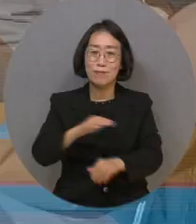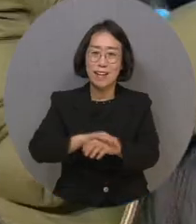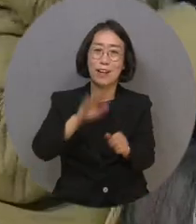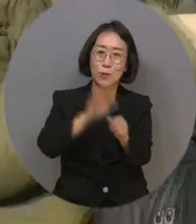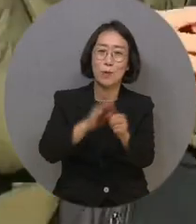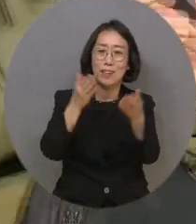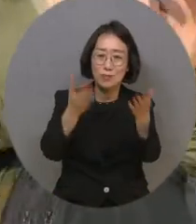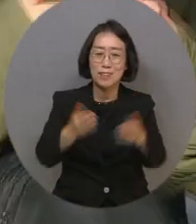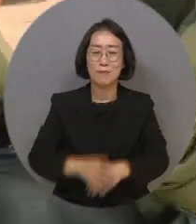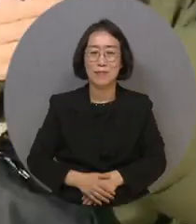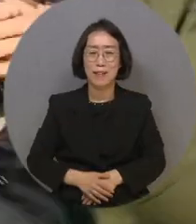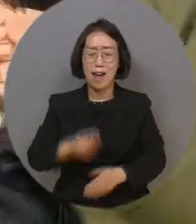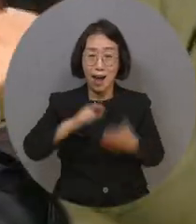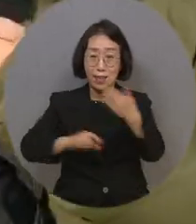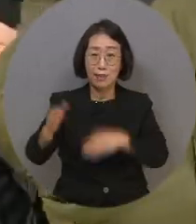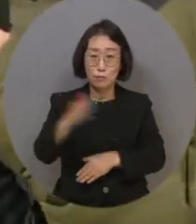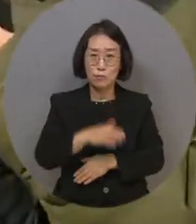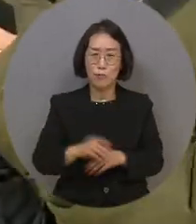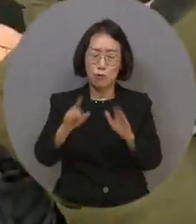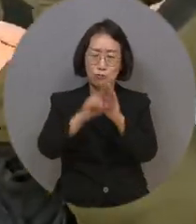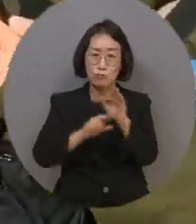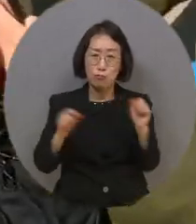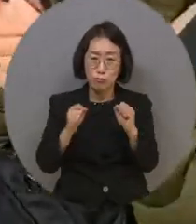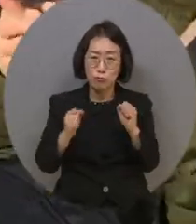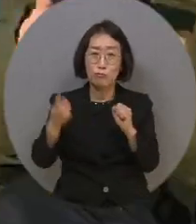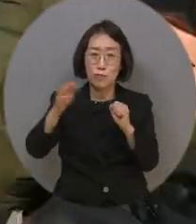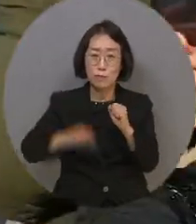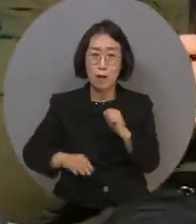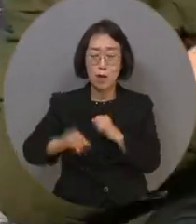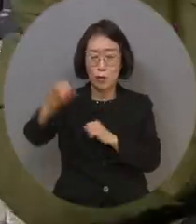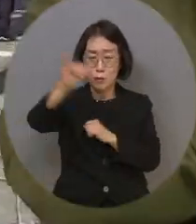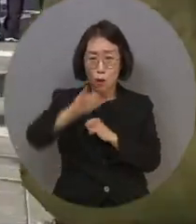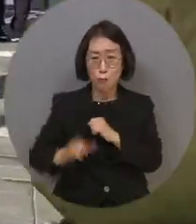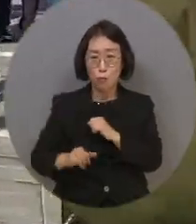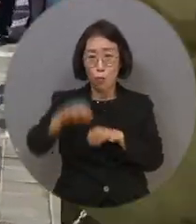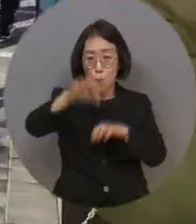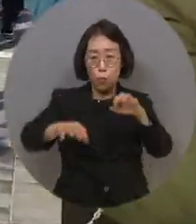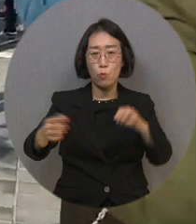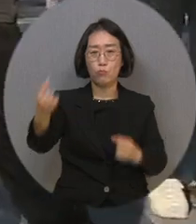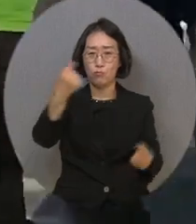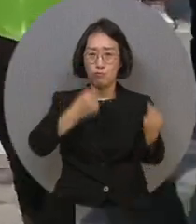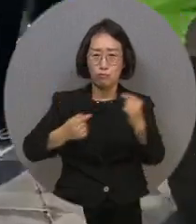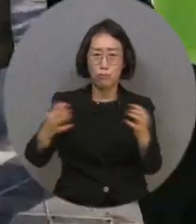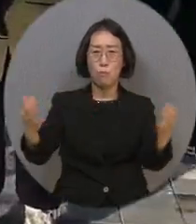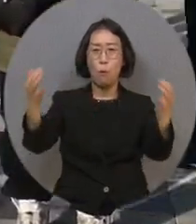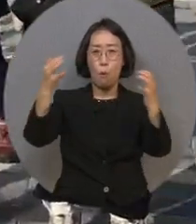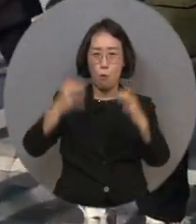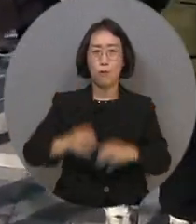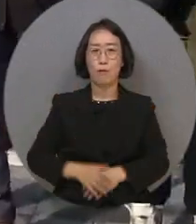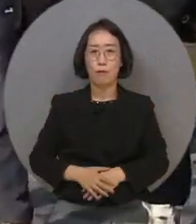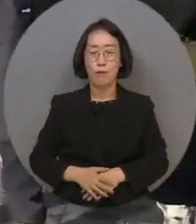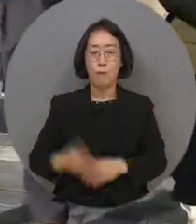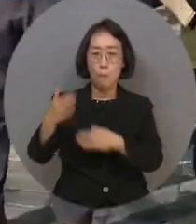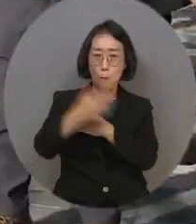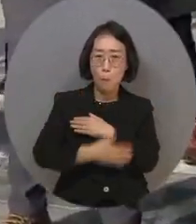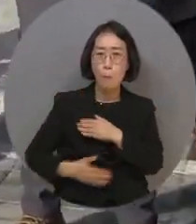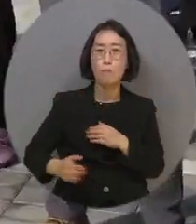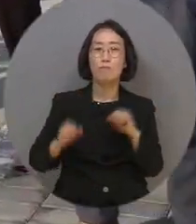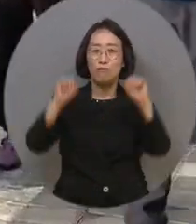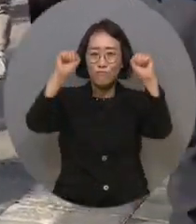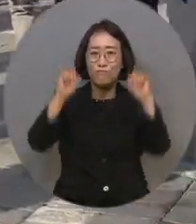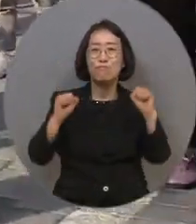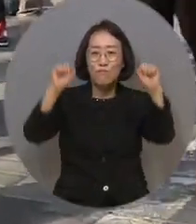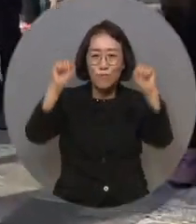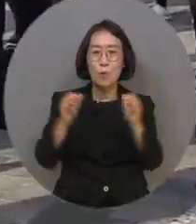지원하겠습니다. 이른 아침 영하의 날씨에도 전국에서 많은 사람들이 모였습니다. 가벼운 체조로 신나게